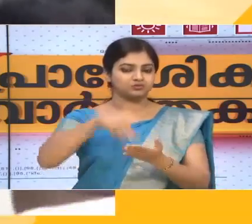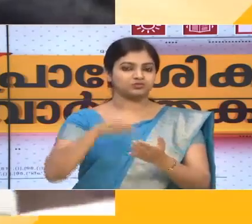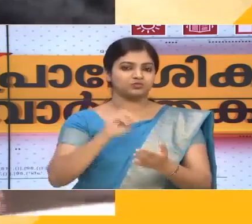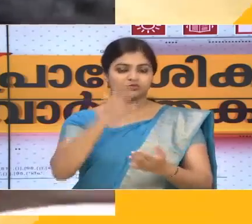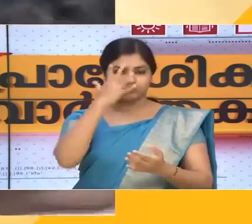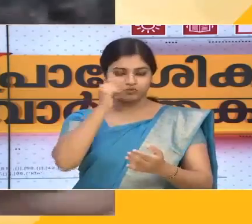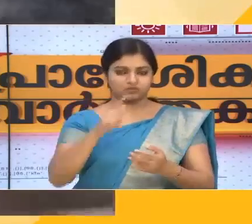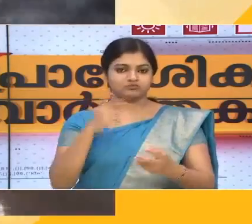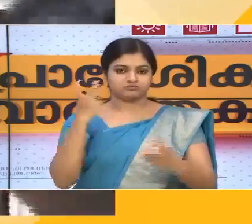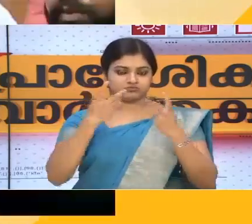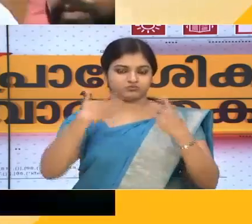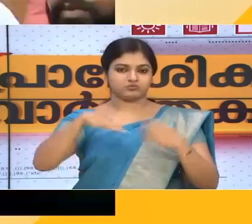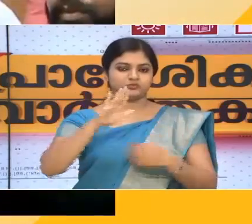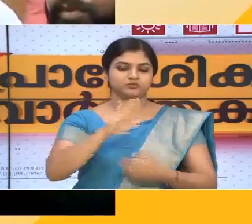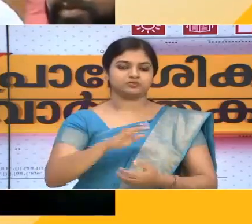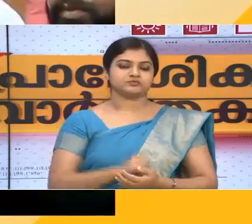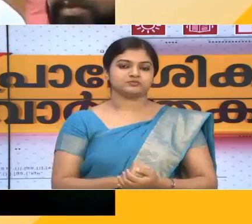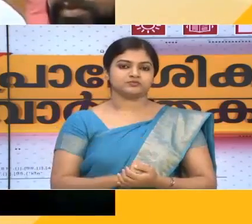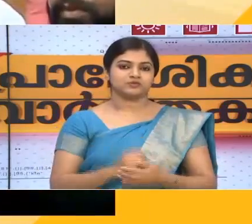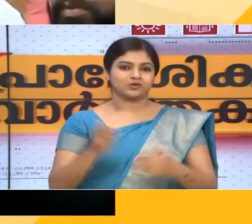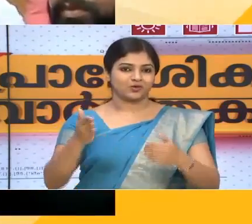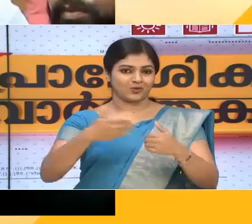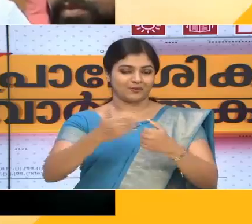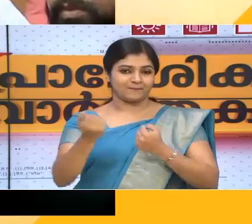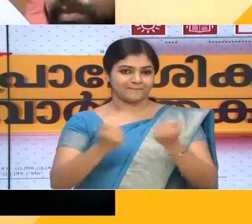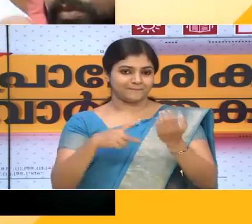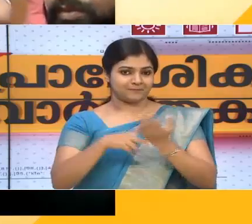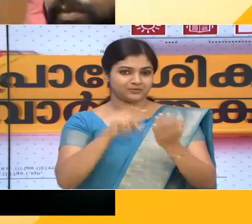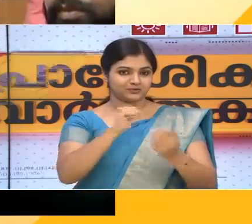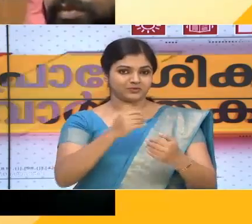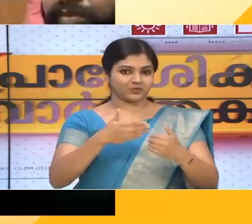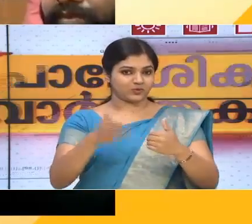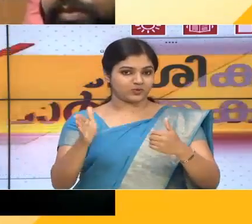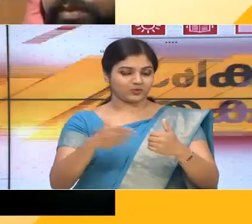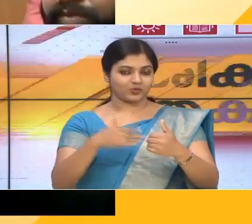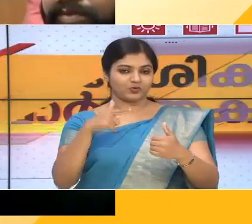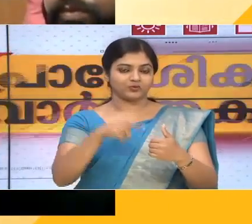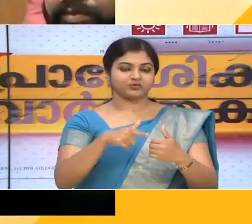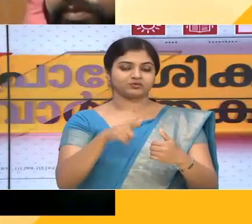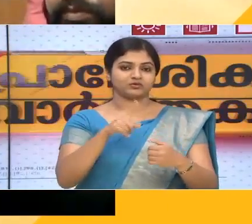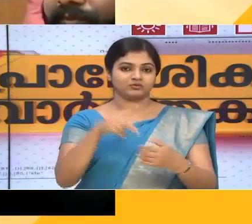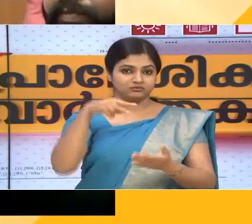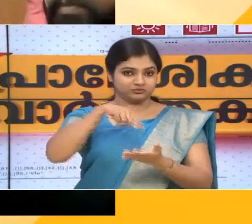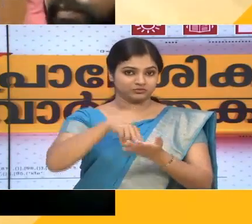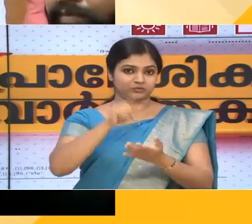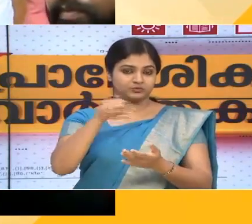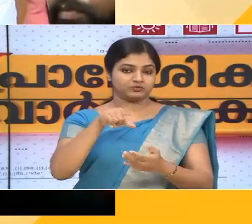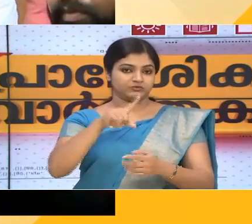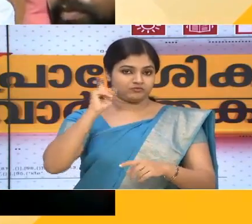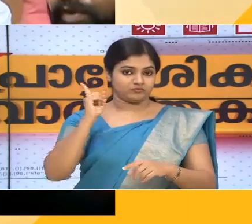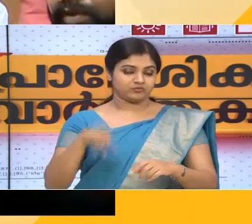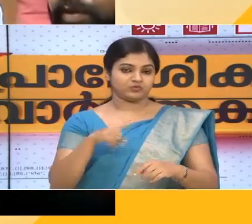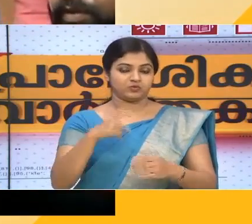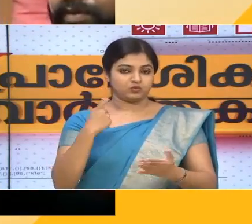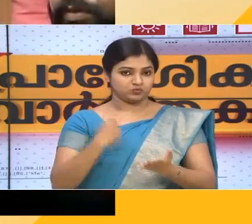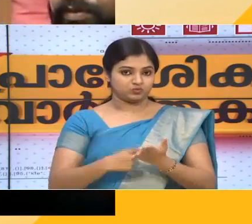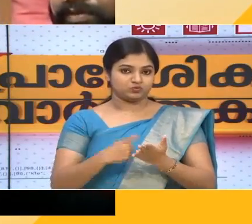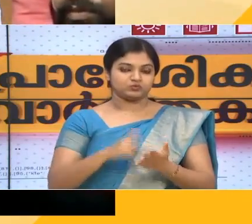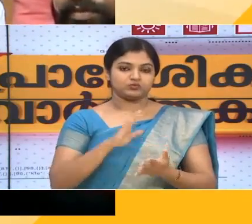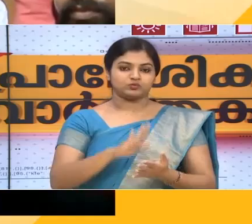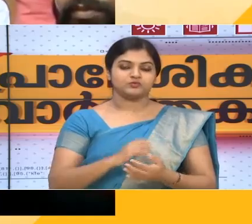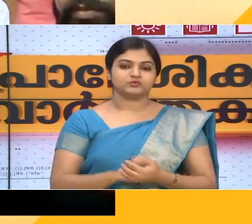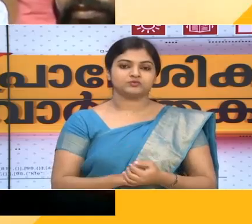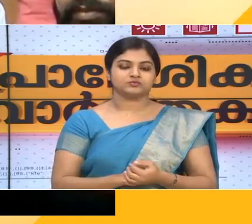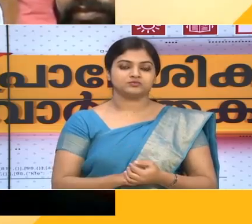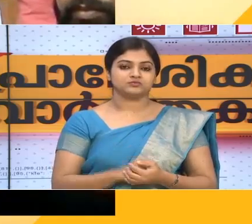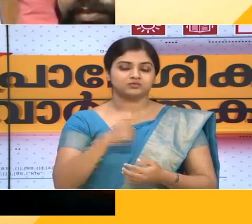ഡിപ്പാർട്ട്മെന്റ് ഉദ്യോഗസ്ഥർ വ്യക്തമാക്കി. ഡോറിൽ നിർബന്ധമായും ഒരു അറ്റൻഡർ വേണമെന്നുള്ളത് നമ്മൾ നിർബന്ധമുള്ള കാര്യമാണ്.